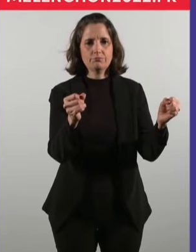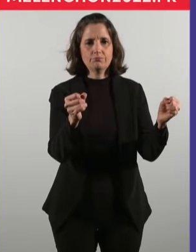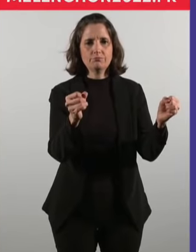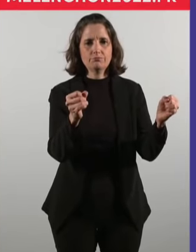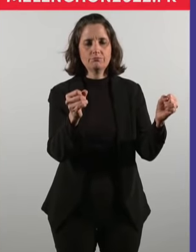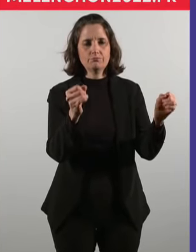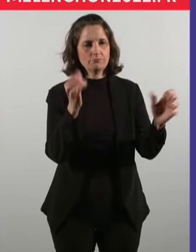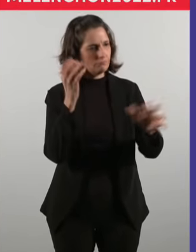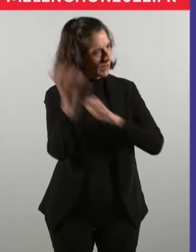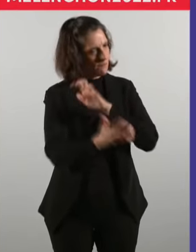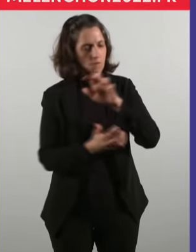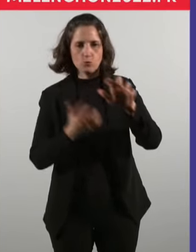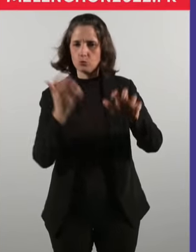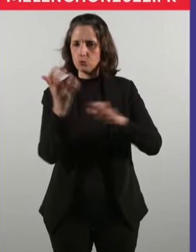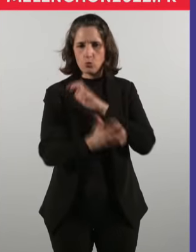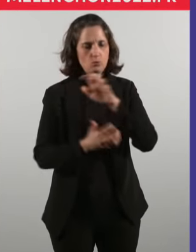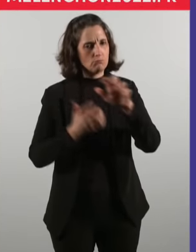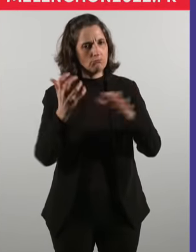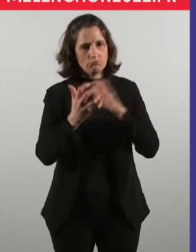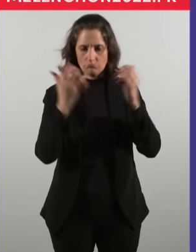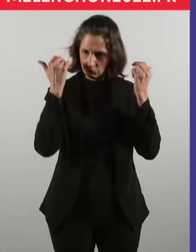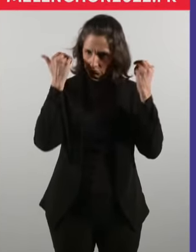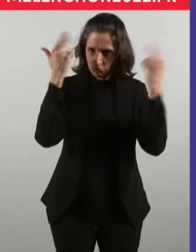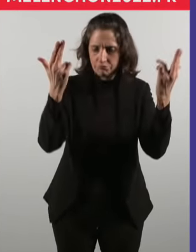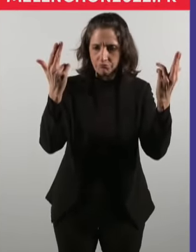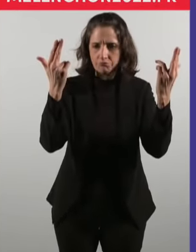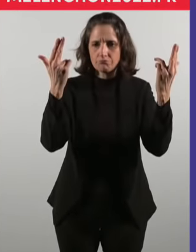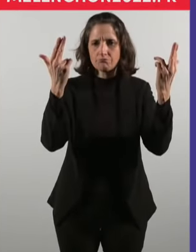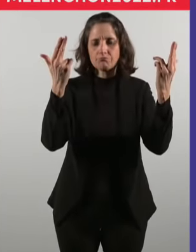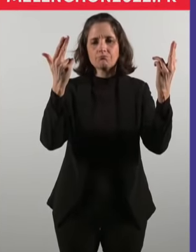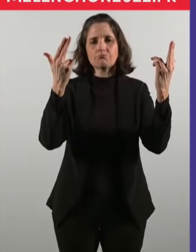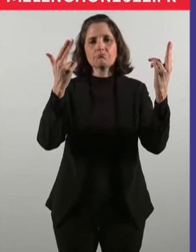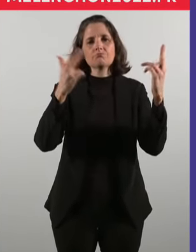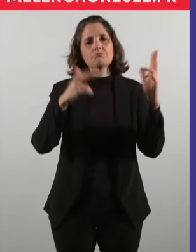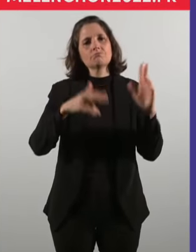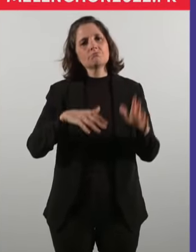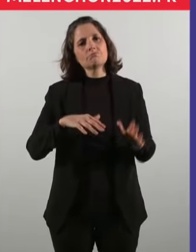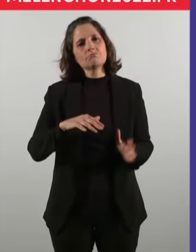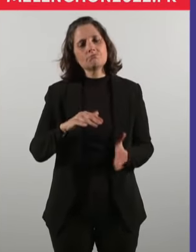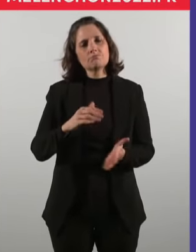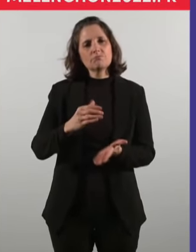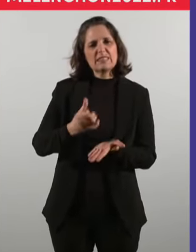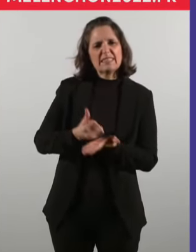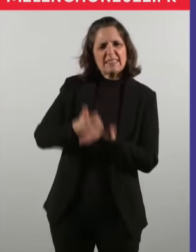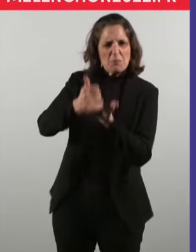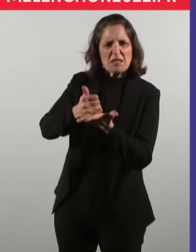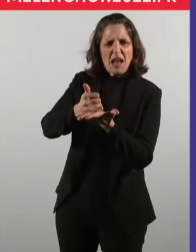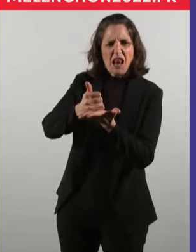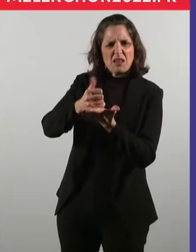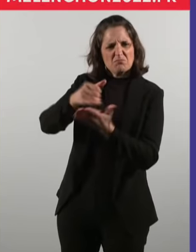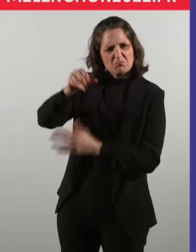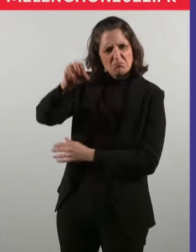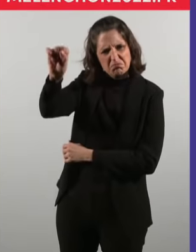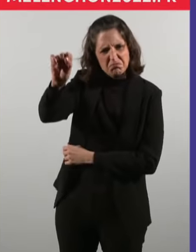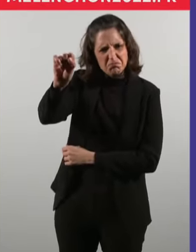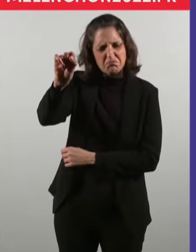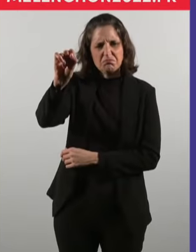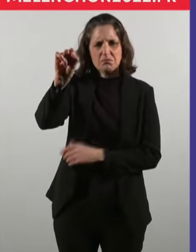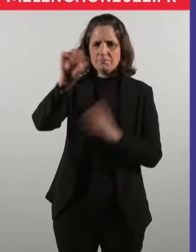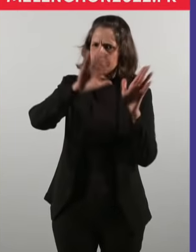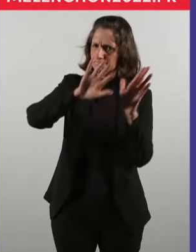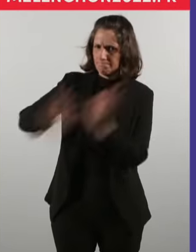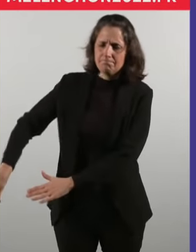S'il le faut, abolir la légalité capitaliste pour faire surgir un ordre nouveau.